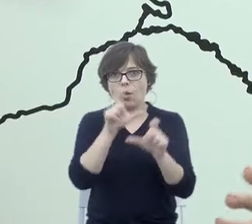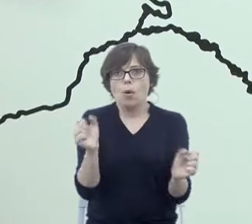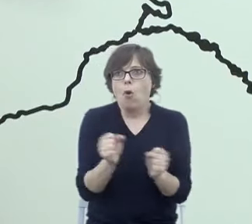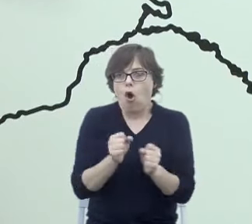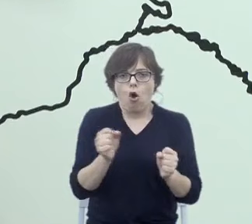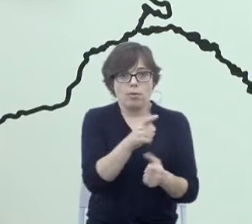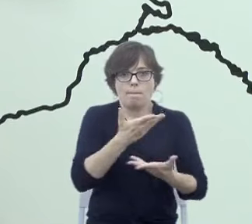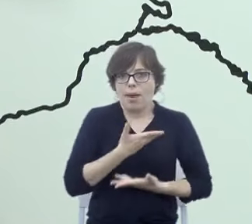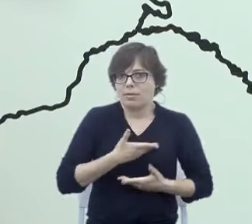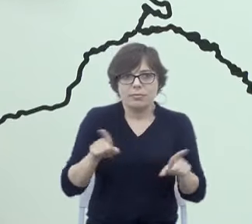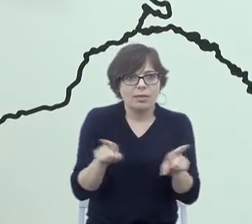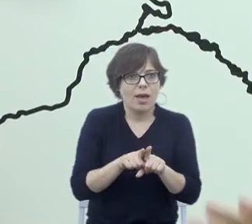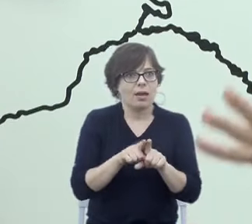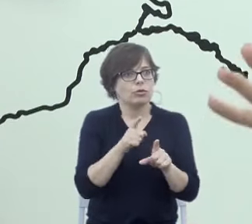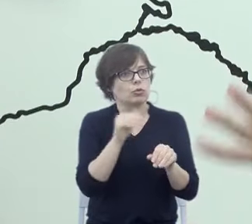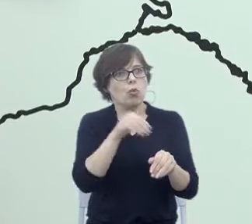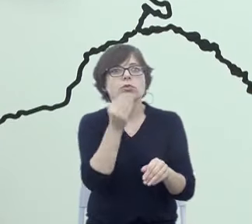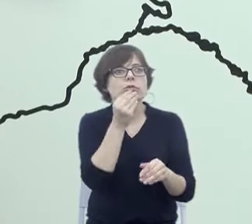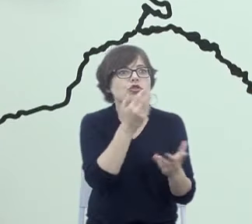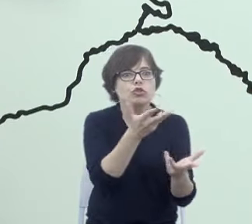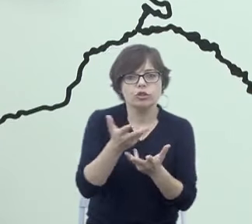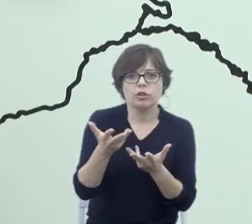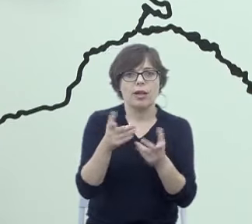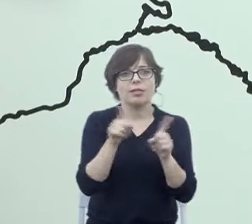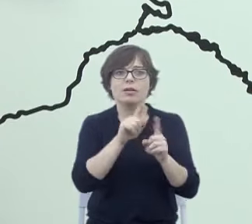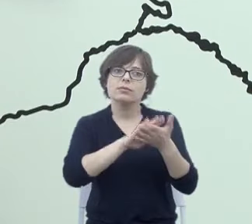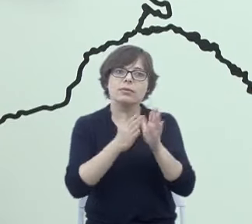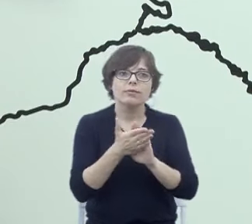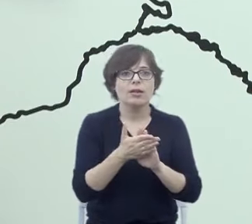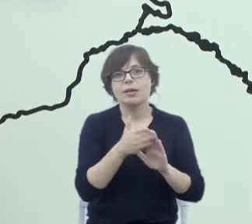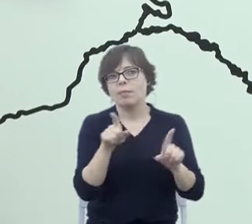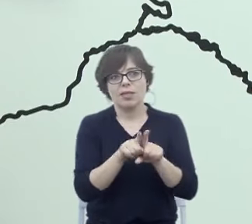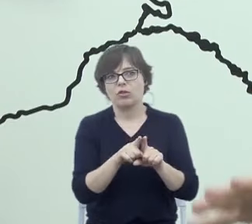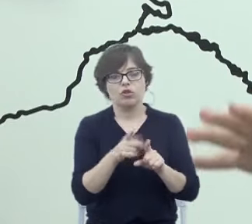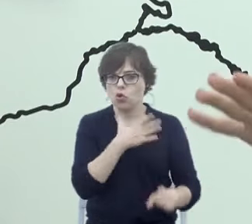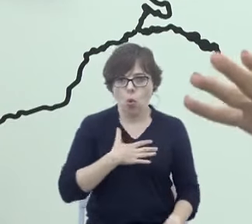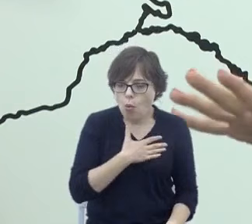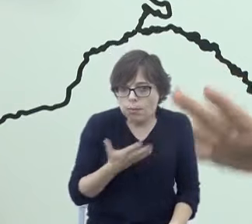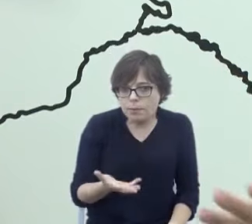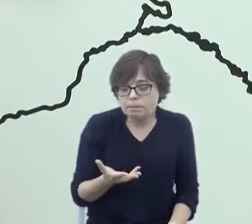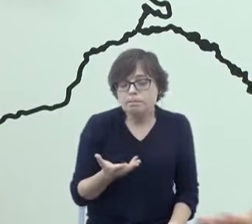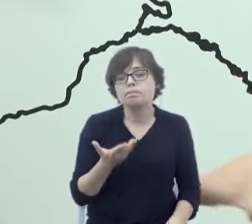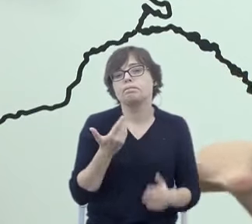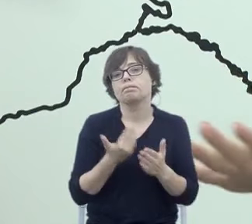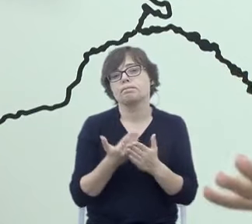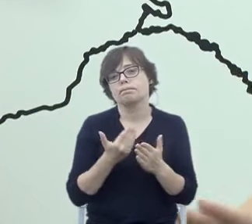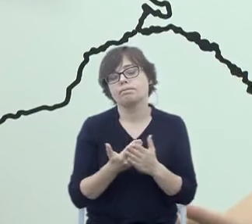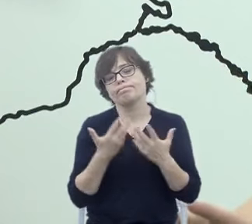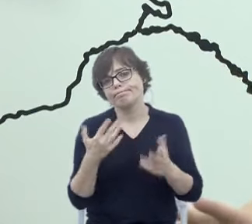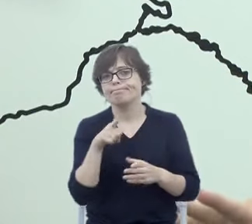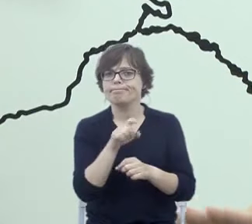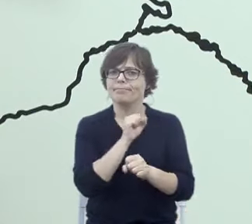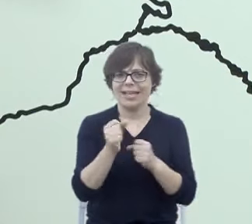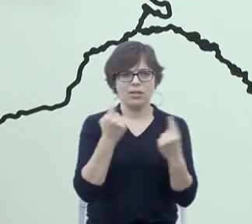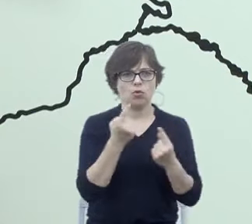Ci partyzanci też się gdzieś karmią, ci partyzanci gdzieś się między sobą też często nie lubią. W związku z tym tam jak gdyby jest taka